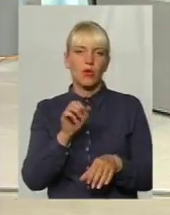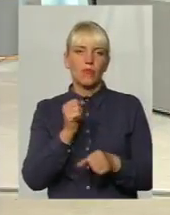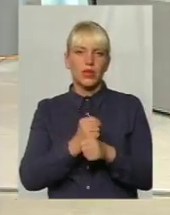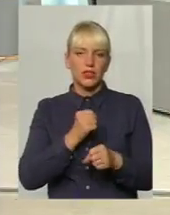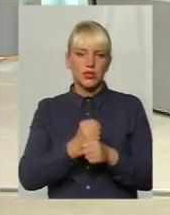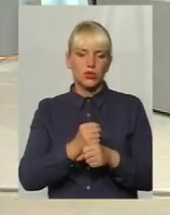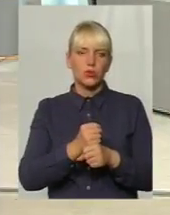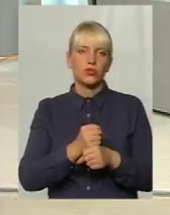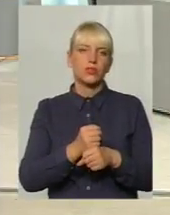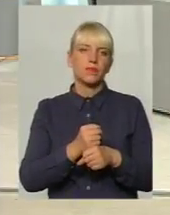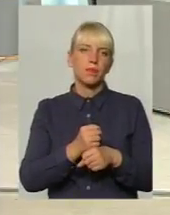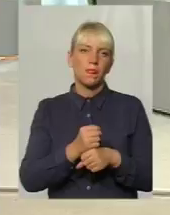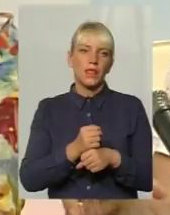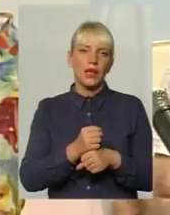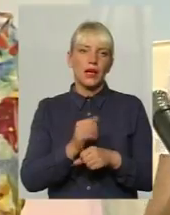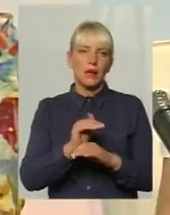їх